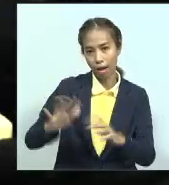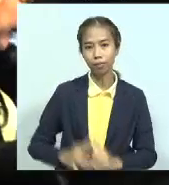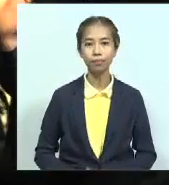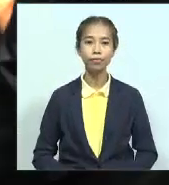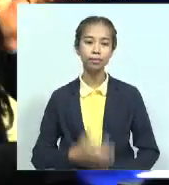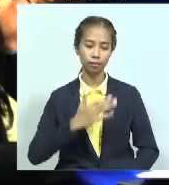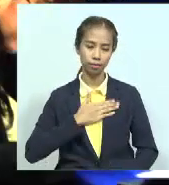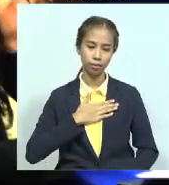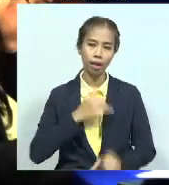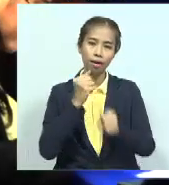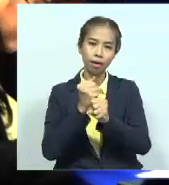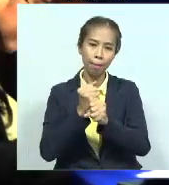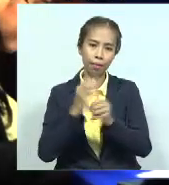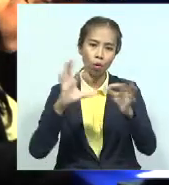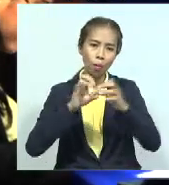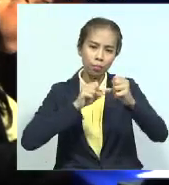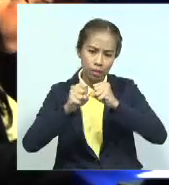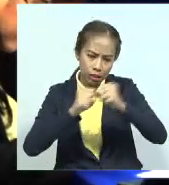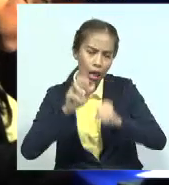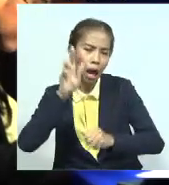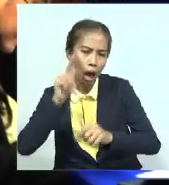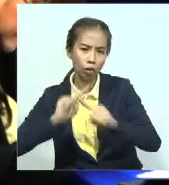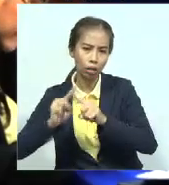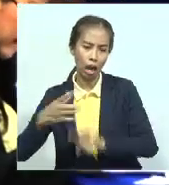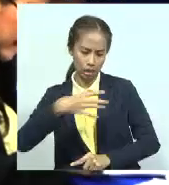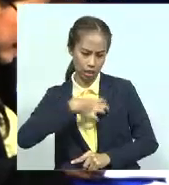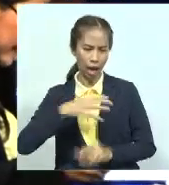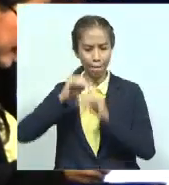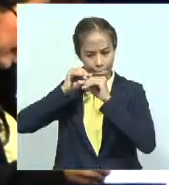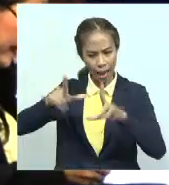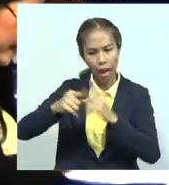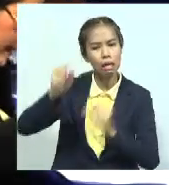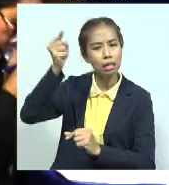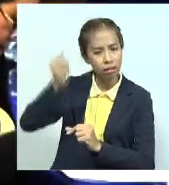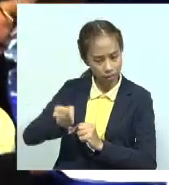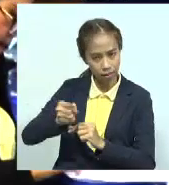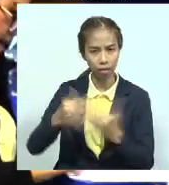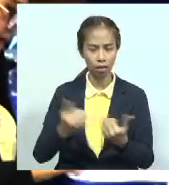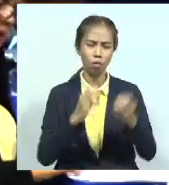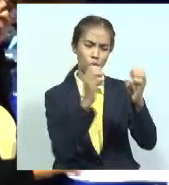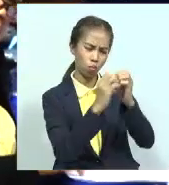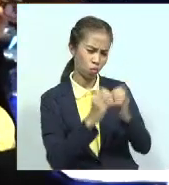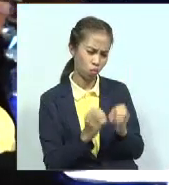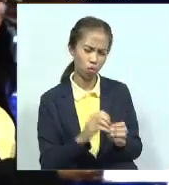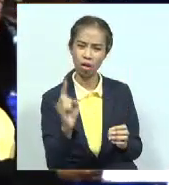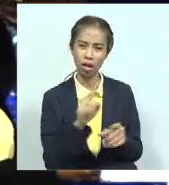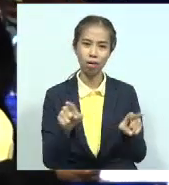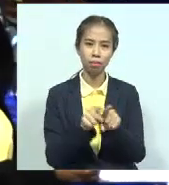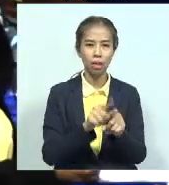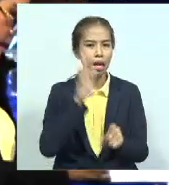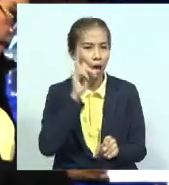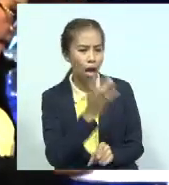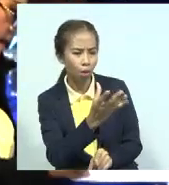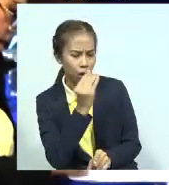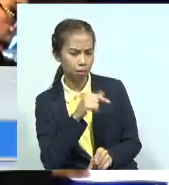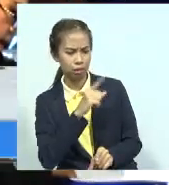ำสื่อที่อยากจะนำเสนอความจริงเพราะนี่คือหน้าที่หลักของสื่อทุกวันนี้ต้องมีความยุ่งยากมากในการกลั่นกรองข่าวต่าง